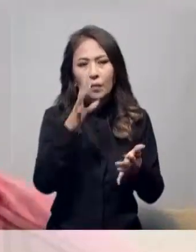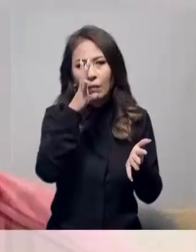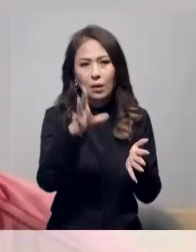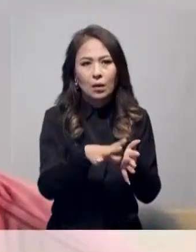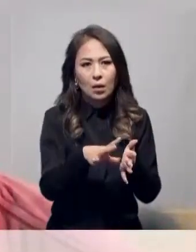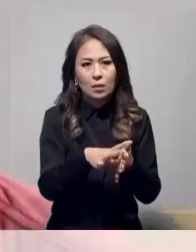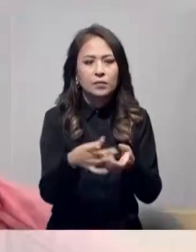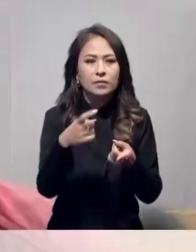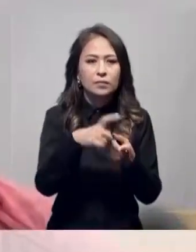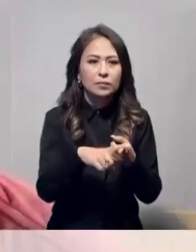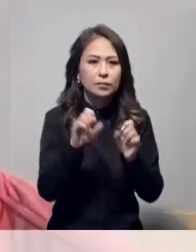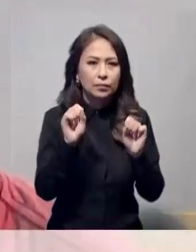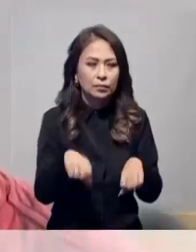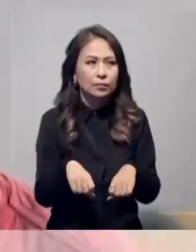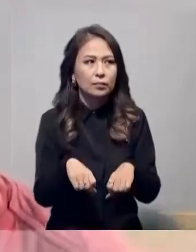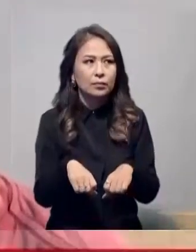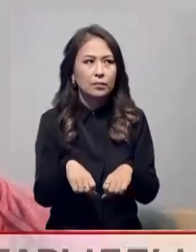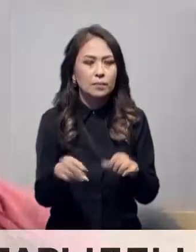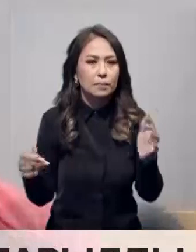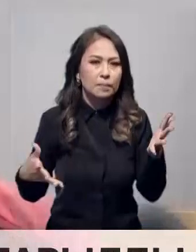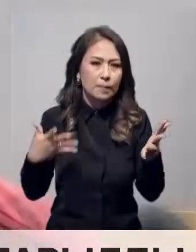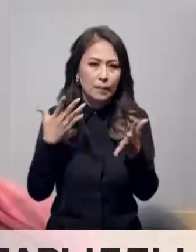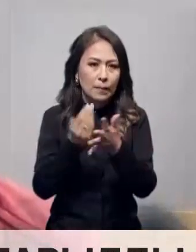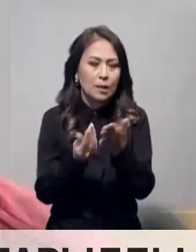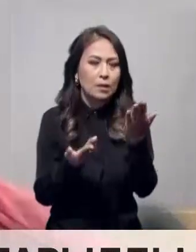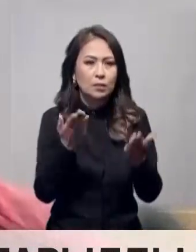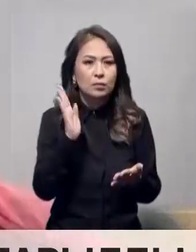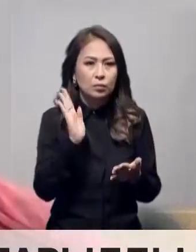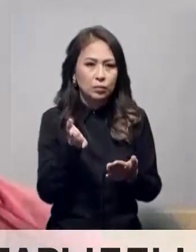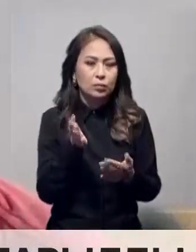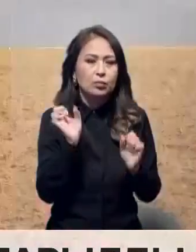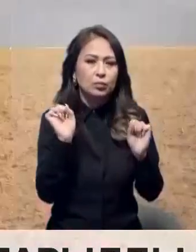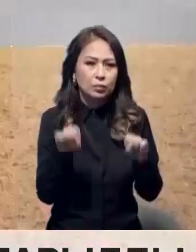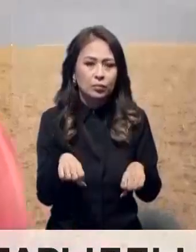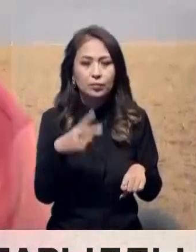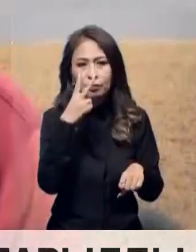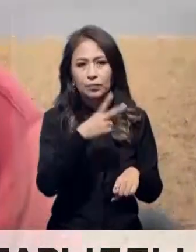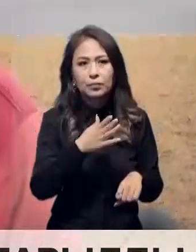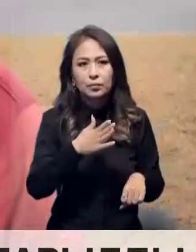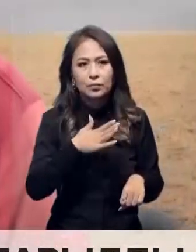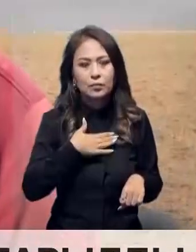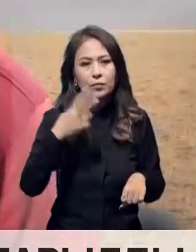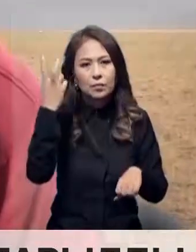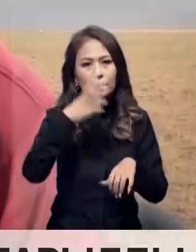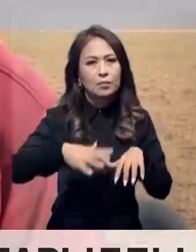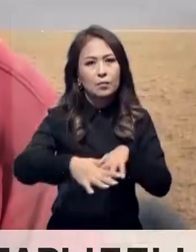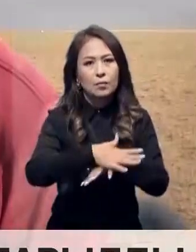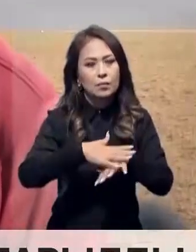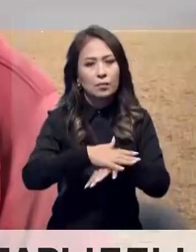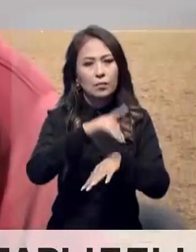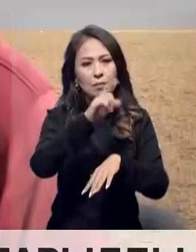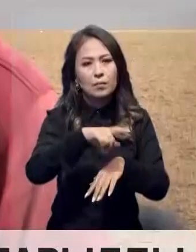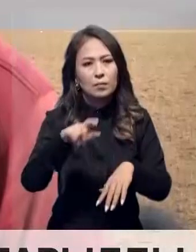электростанциясына, сосын жаңа қоражайға шыққан компенсация берсе, болады қарастыруға варианттар. Өзіміз де қара халықтың адамымыз ғой бізде.